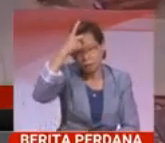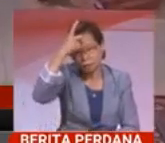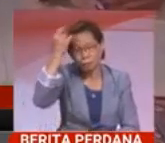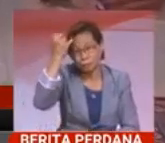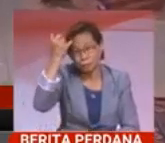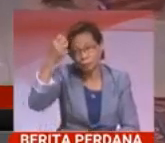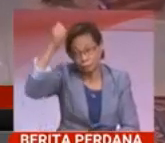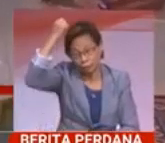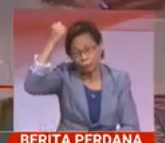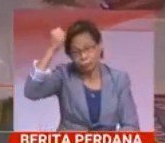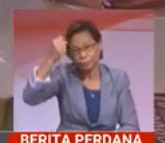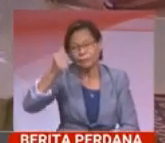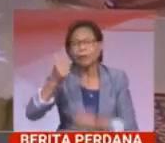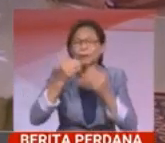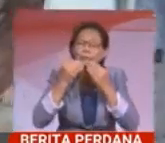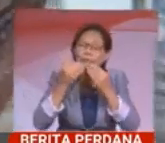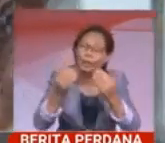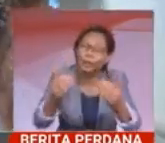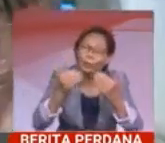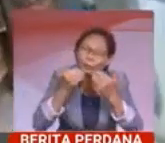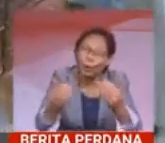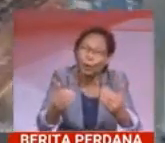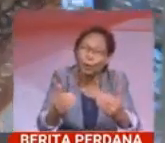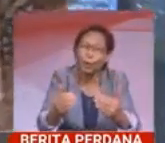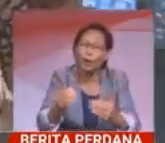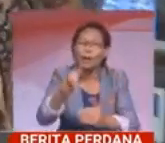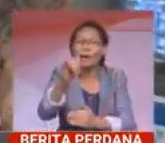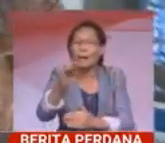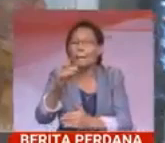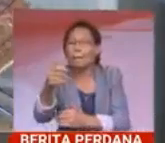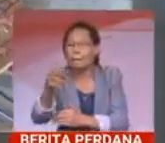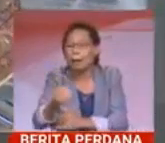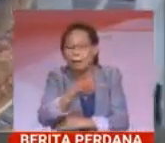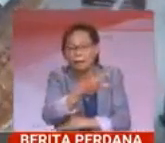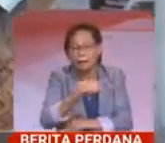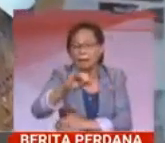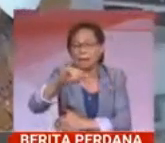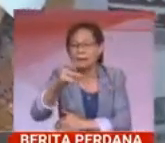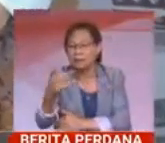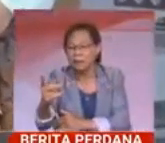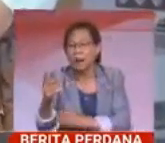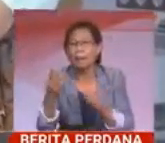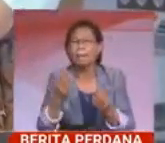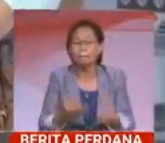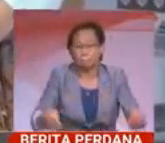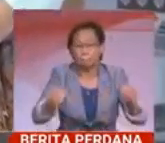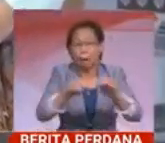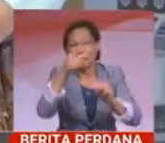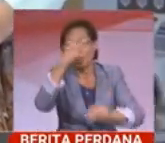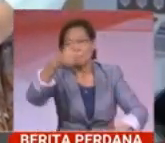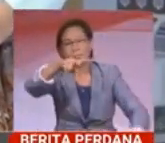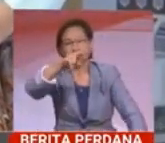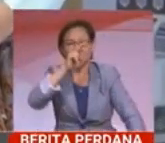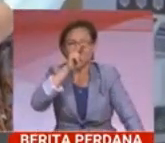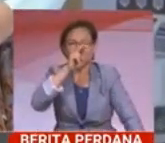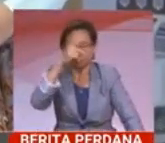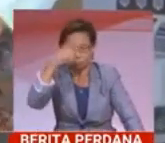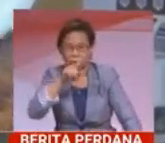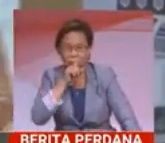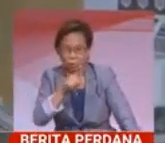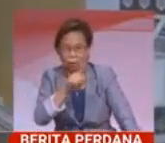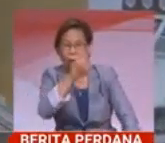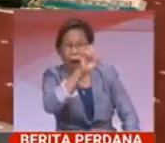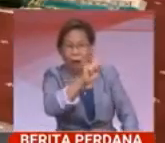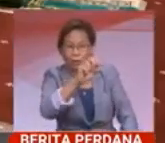shri sai sabri curut merekam ke ucapan terima kasih pada imam dan jonathan pose masjid karena tegas jalan memastikan